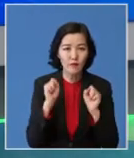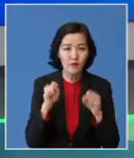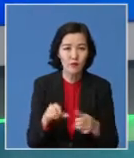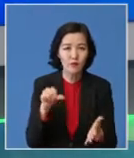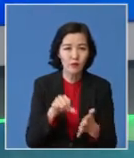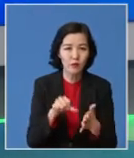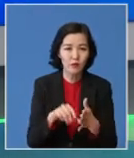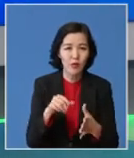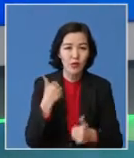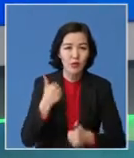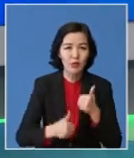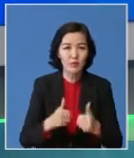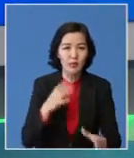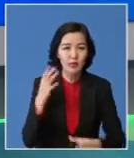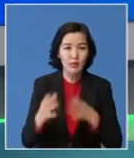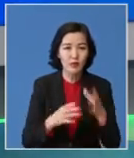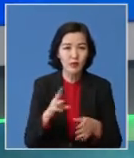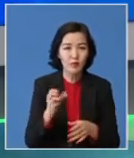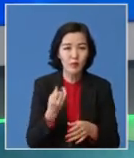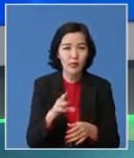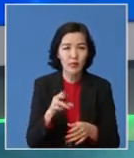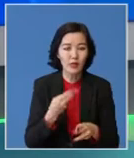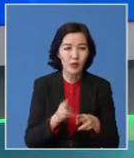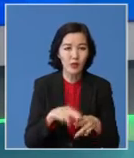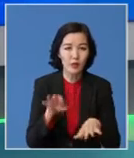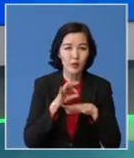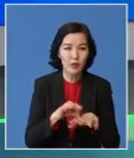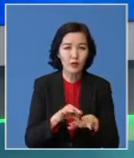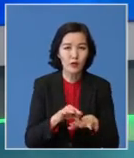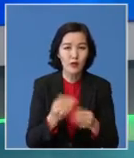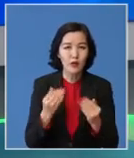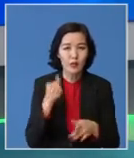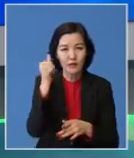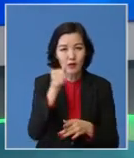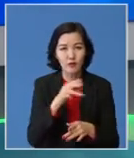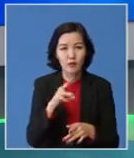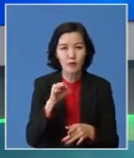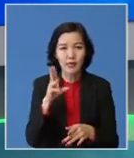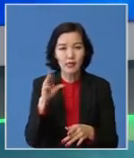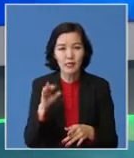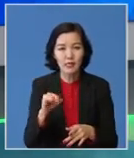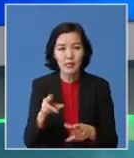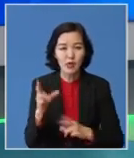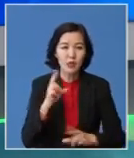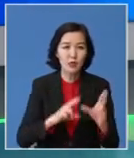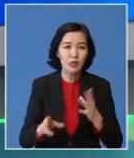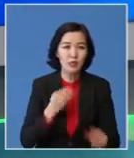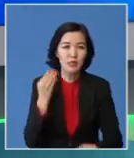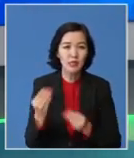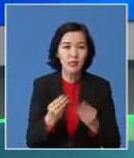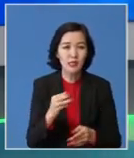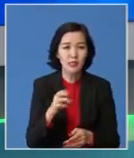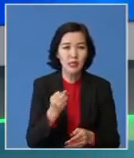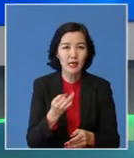возможность выступить на чемпионате мира по муай-тай, который пройдет в мае текущего года в Мексике и студенческих играх в